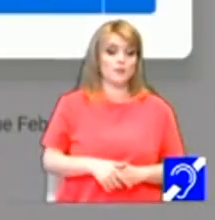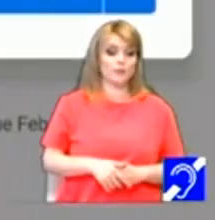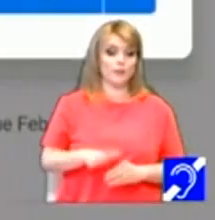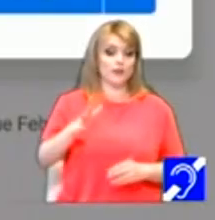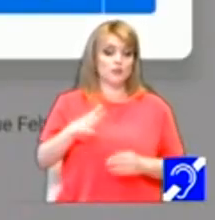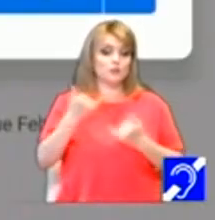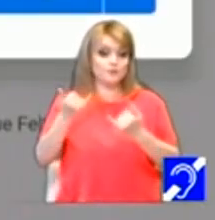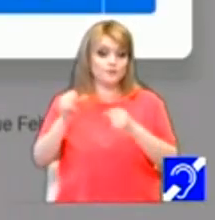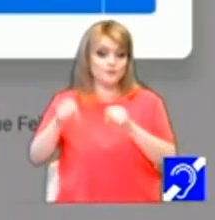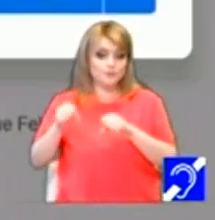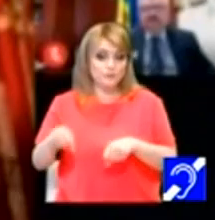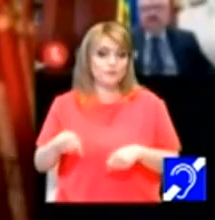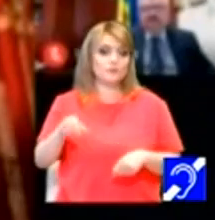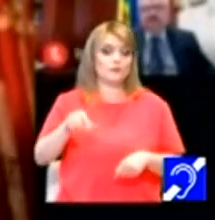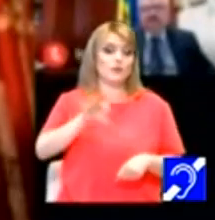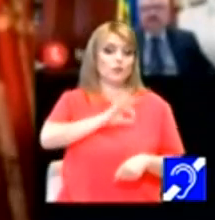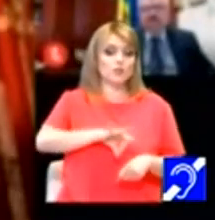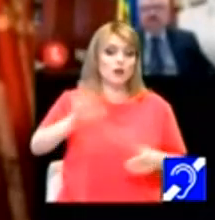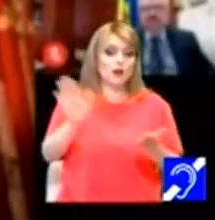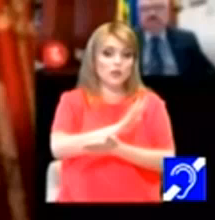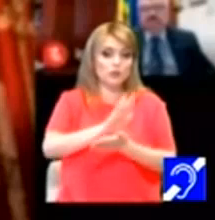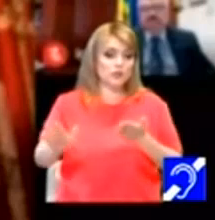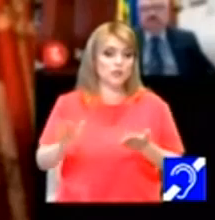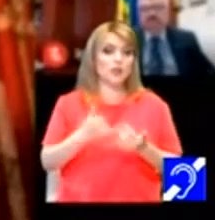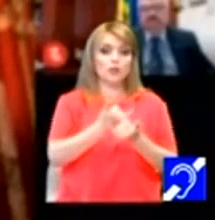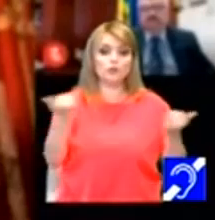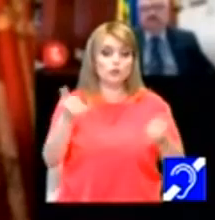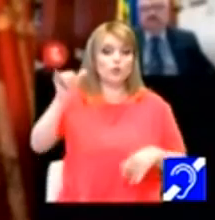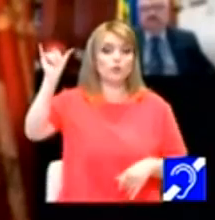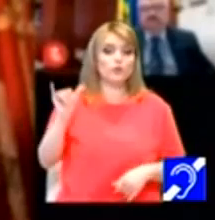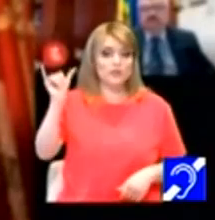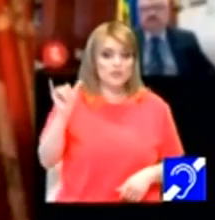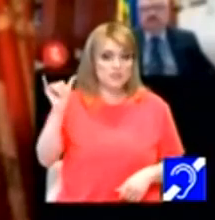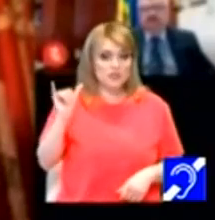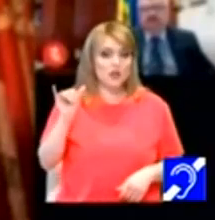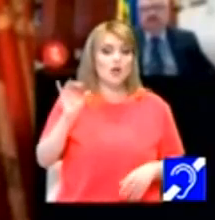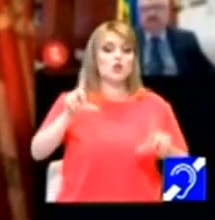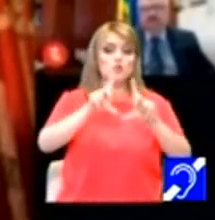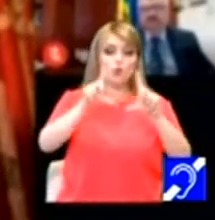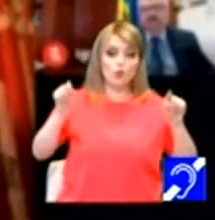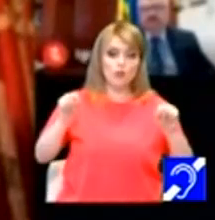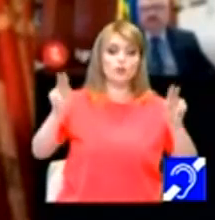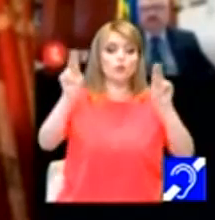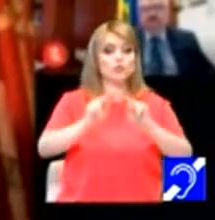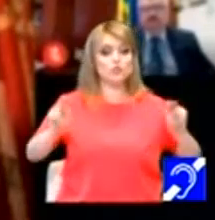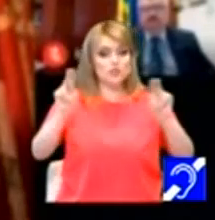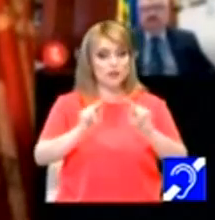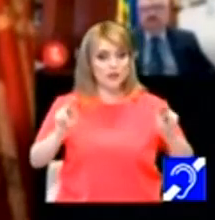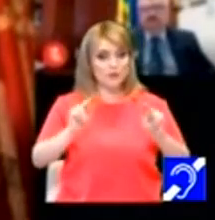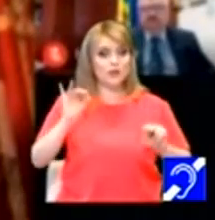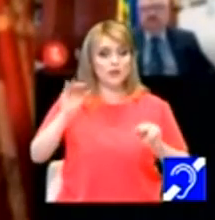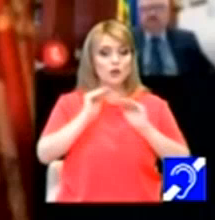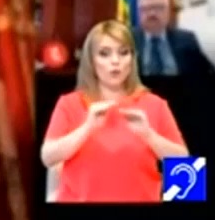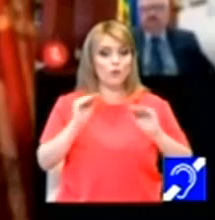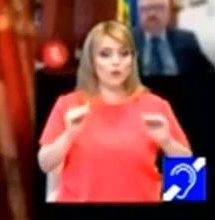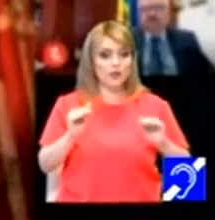oferi spre folosire gratuită tuturor universităților, școlilor, profesorilor și